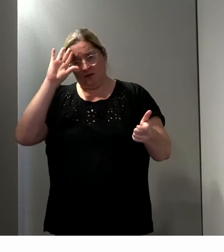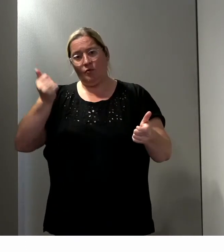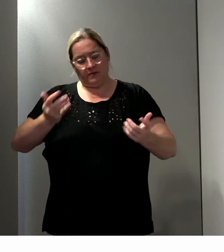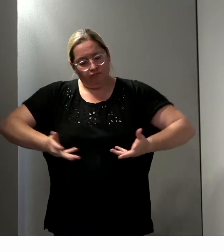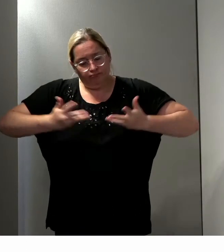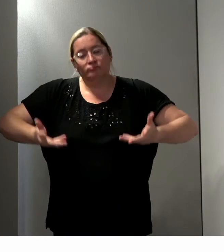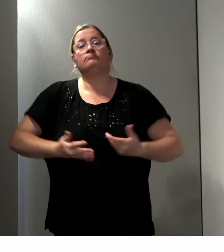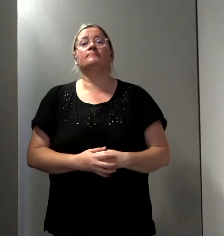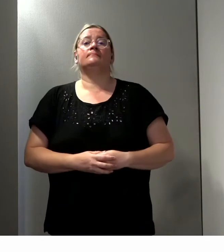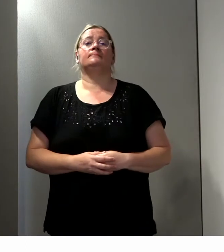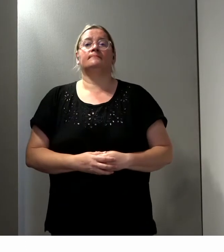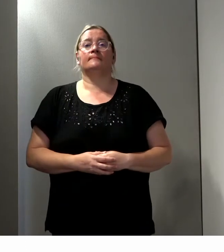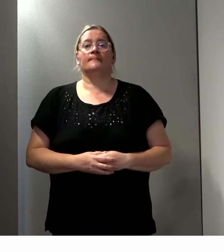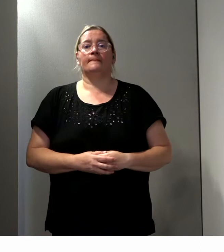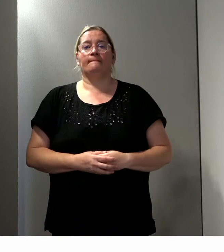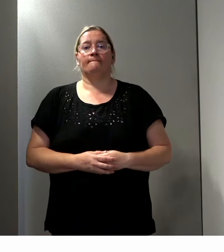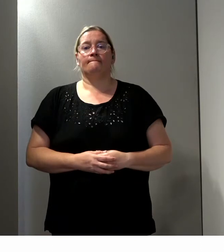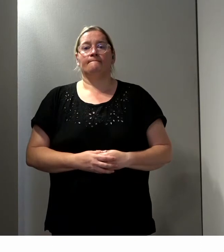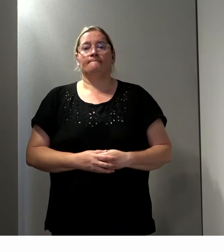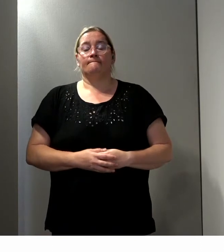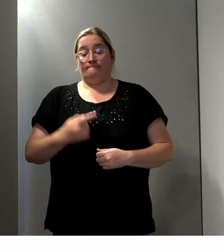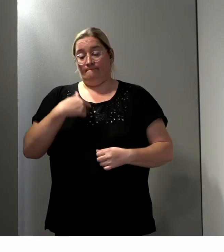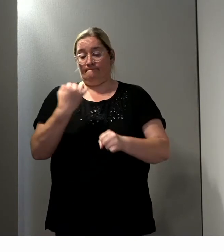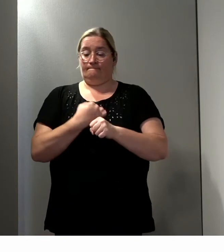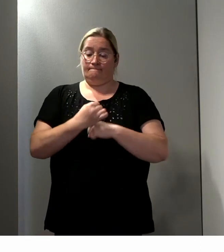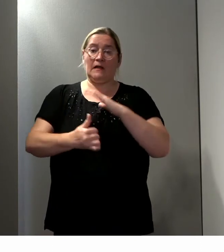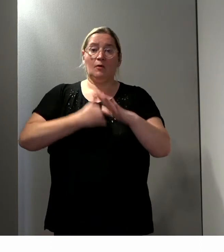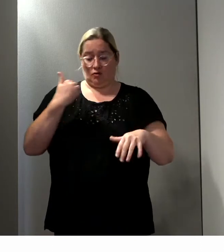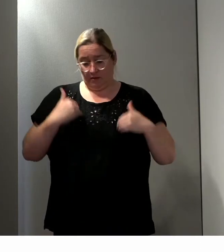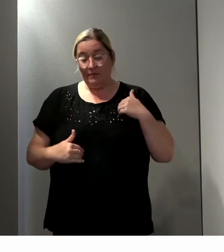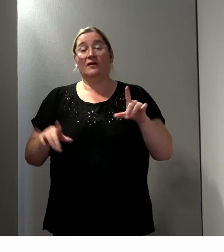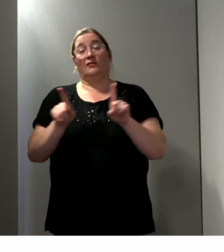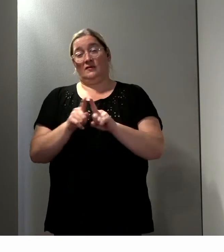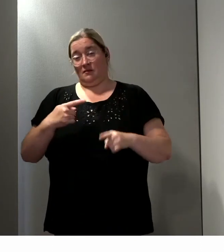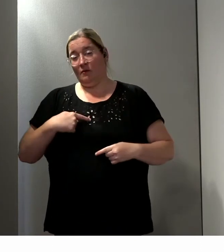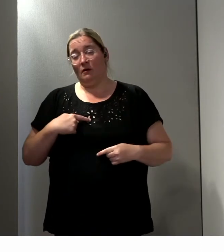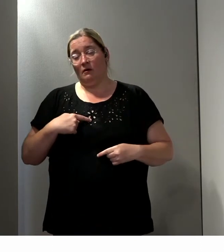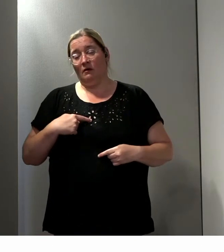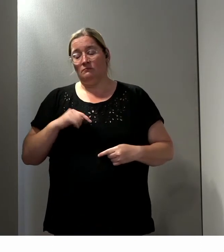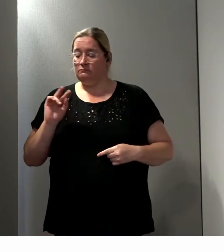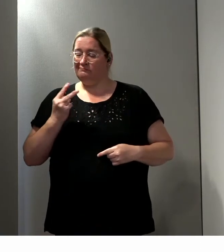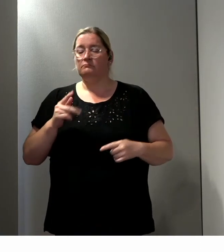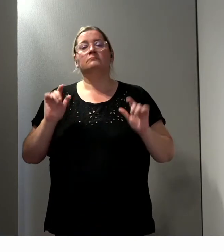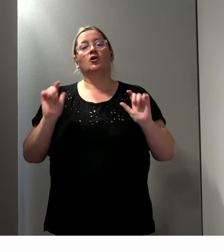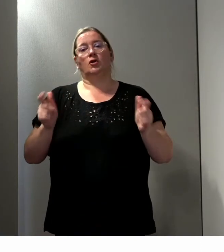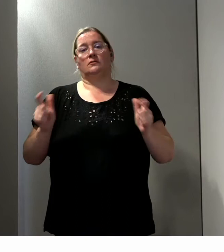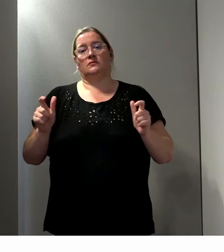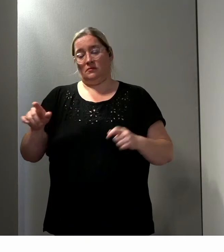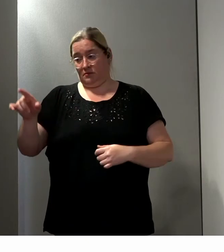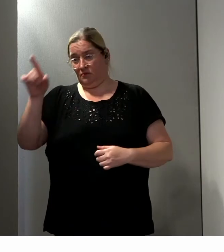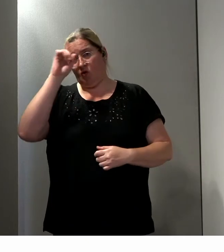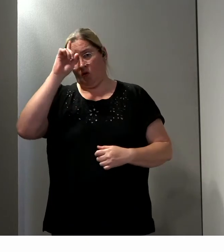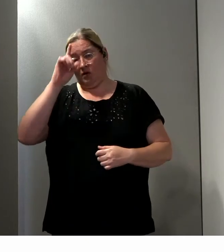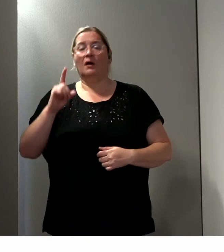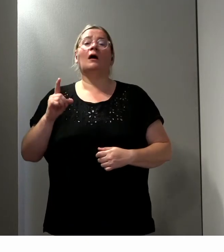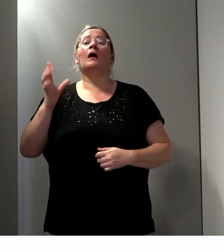Donc à la fois, je suis effectivement travailleur indépendant handicapé, mais à la fois, j'ai été chanceux d'avoir réussi au